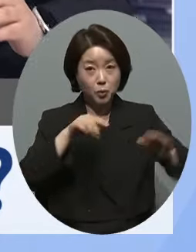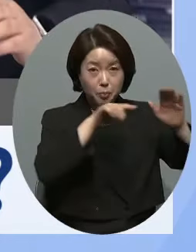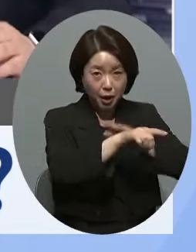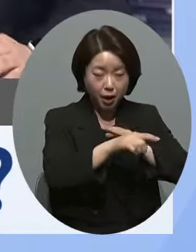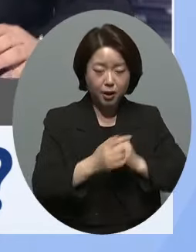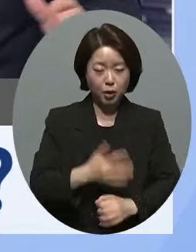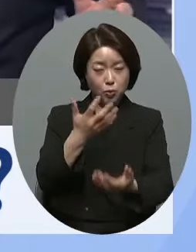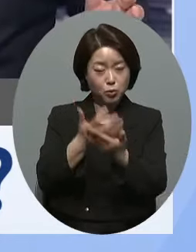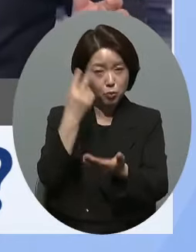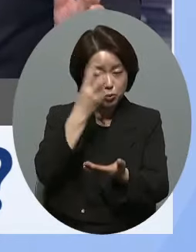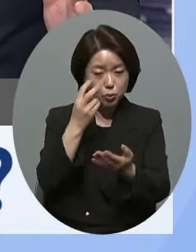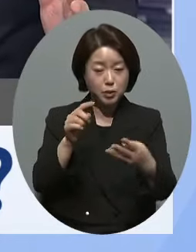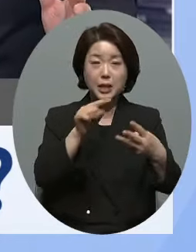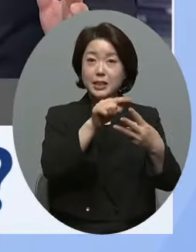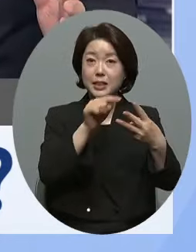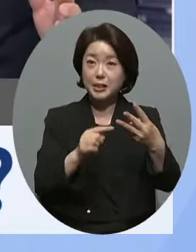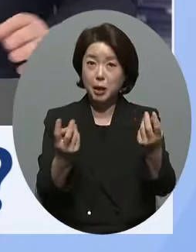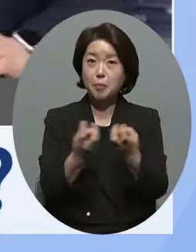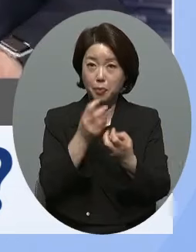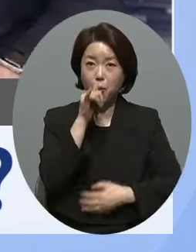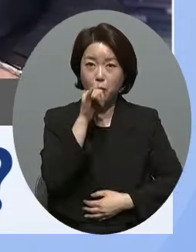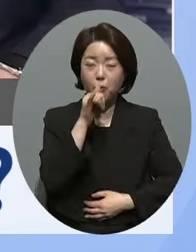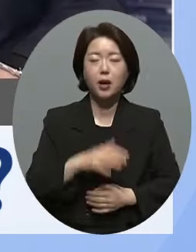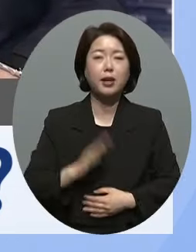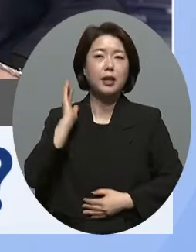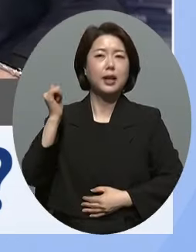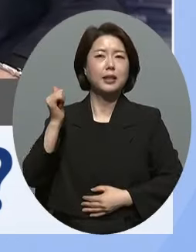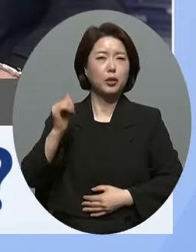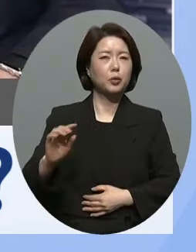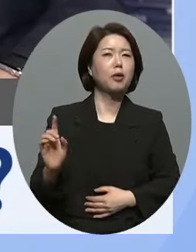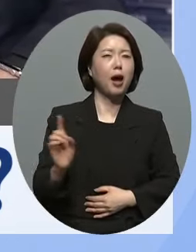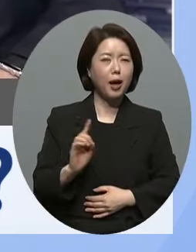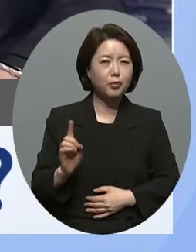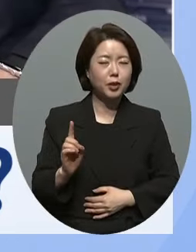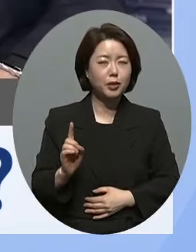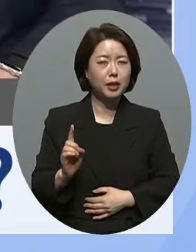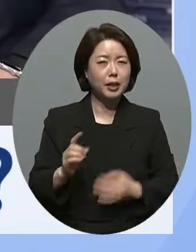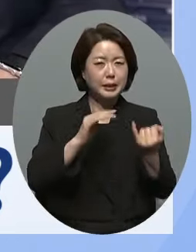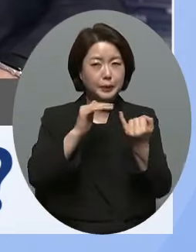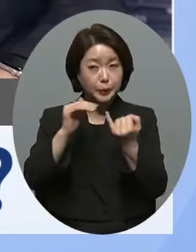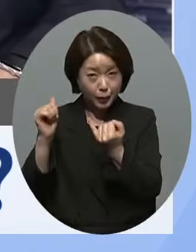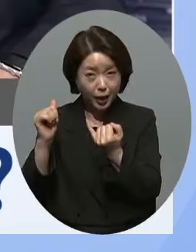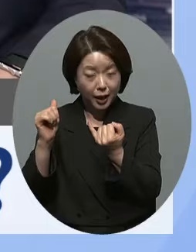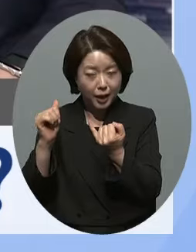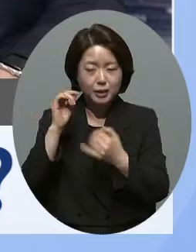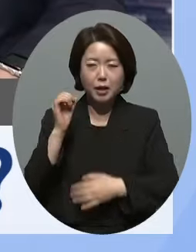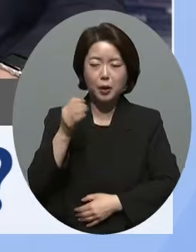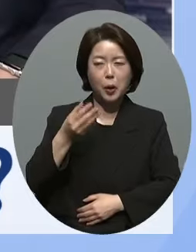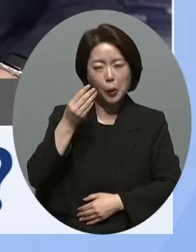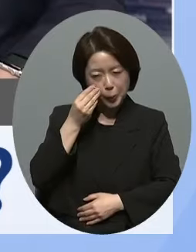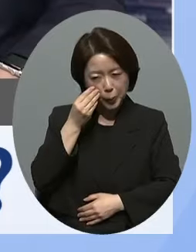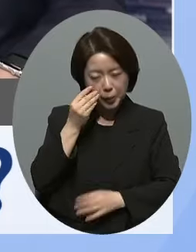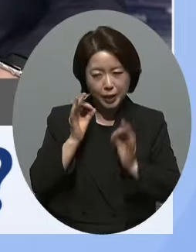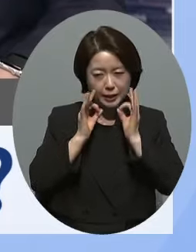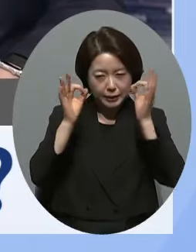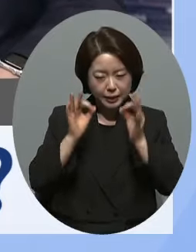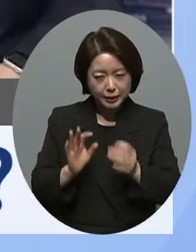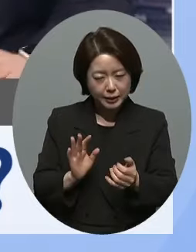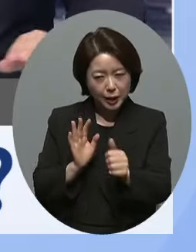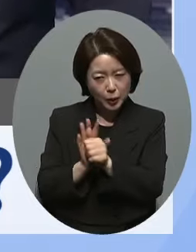서면 조사를 할 것인지 세 가지 방법이 있지 않겠습니까 근데 대통령께서 아무래도 소환을 하겠다면 소환의 응해서 성실하게 협 예